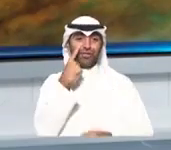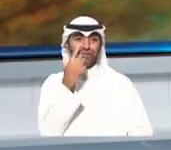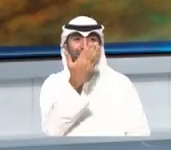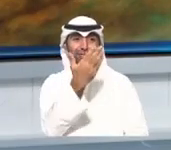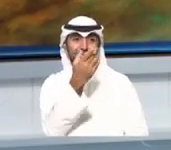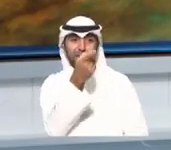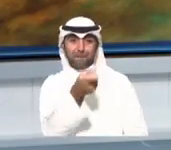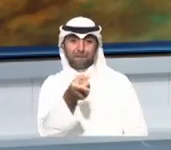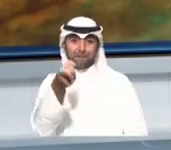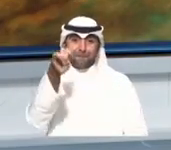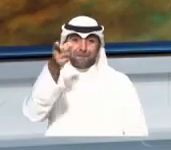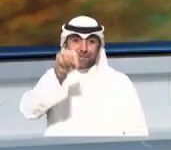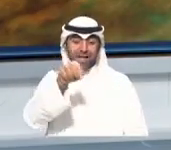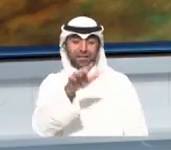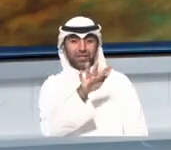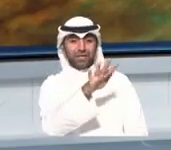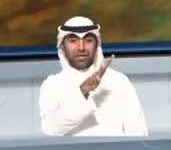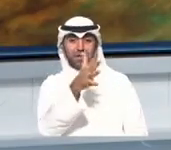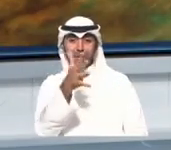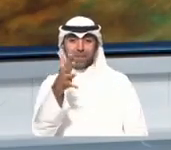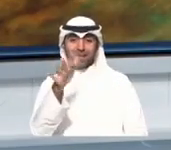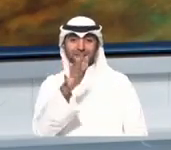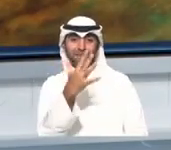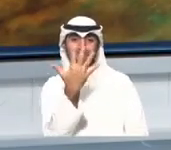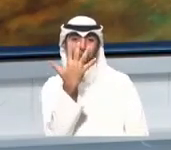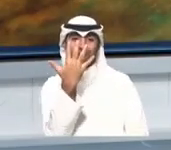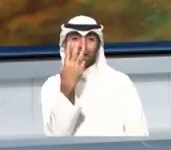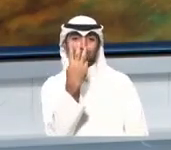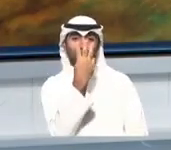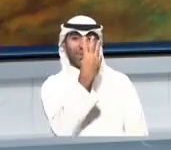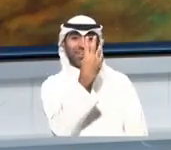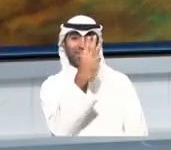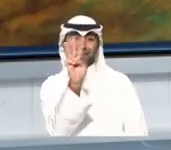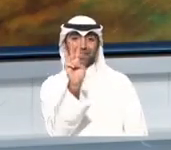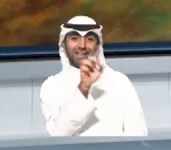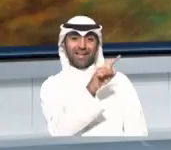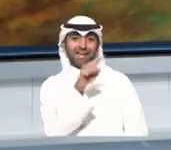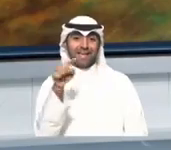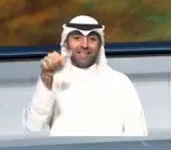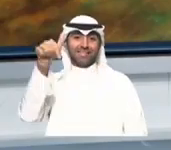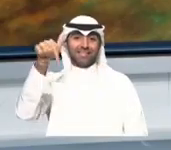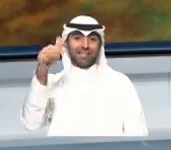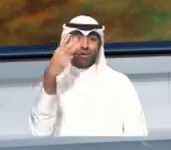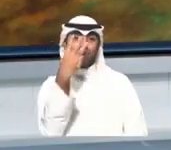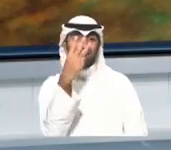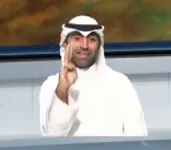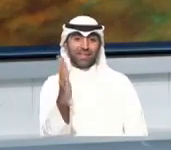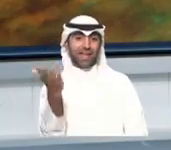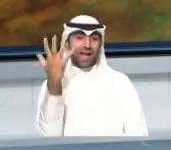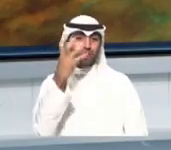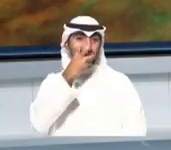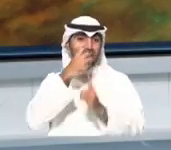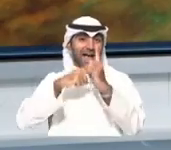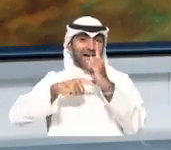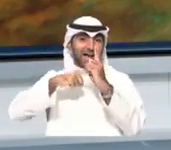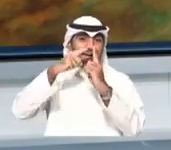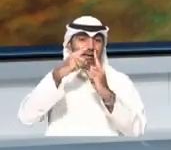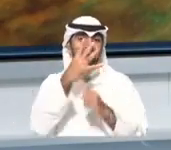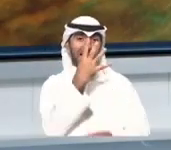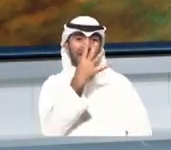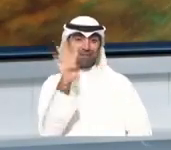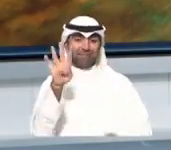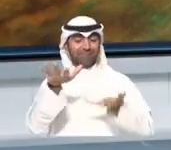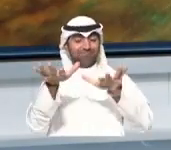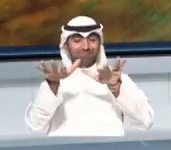الحرارة العظمى المتوقعة في مساء الغد ما بين 35 إلى 36 درجة مئوية في المناطق الساحلية. بالنسبة للمناطق الشمالية